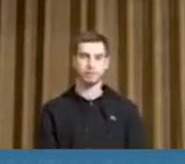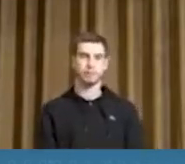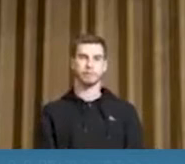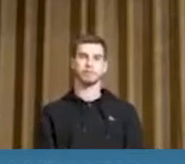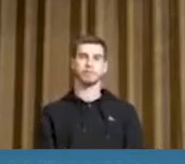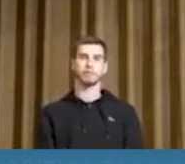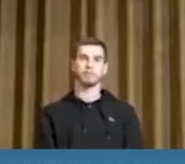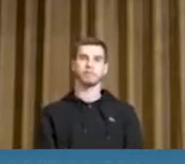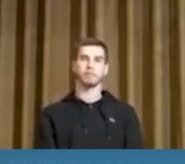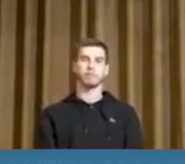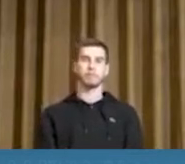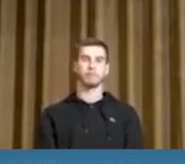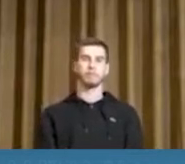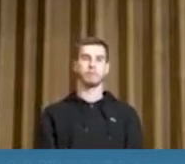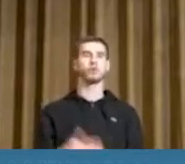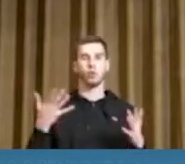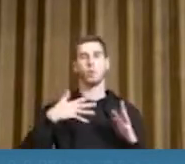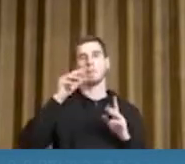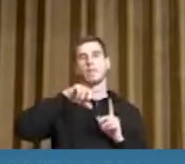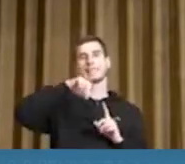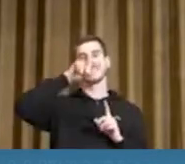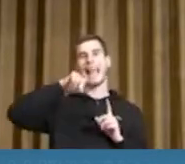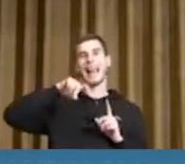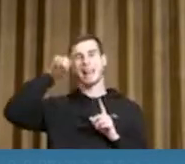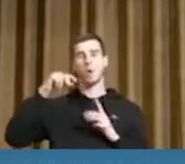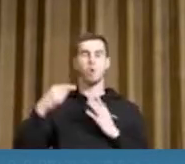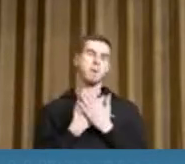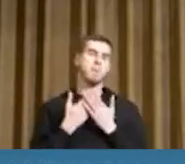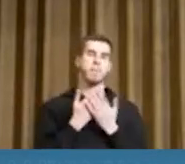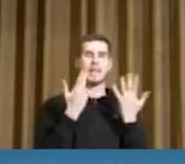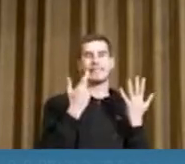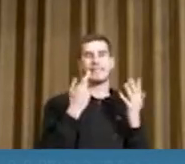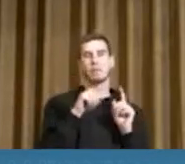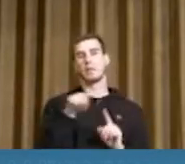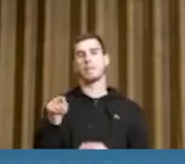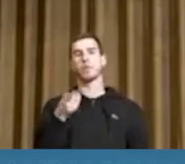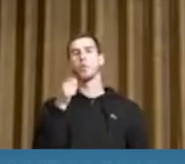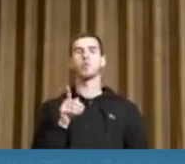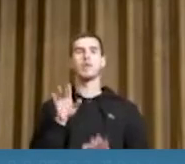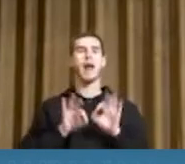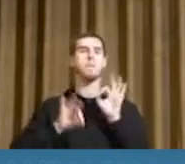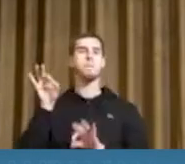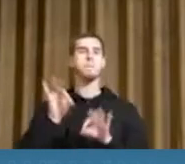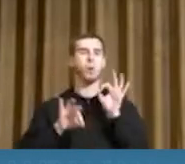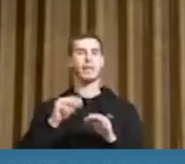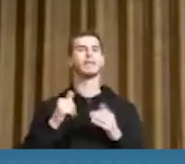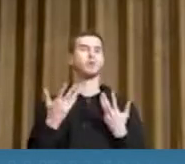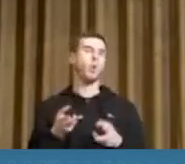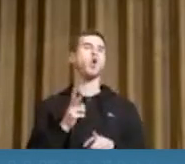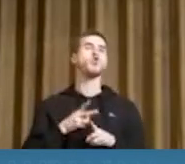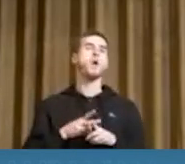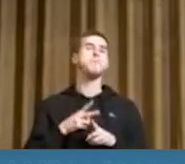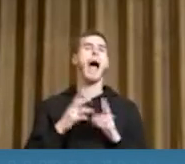Analogskalierung. Und wenn man da jetzt mal schaut, wenn wir jetzt mal sagen, 70 bis 100% ist sowas, was man auch unter Normalbedingungen